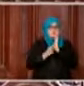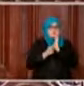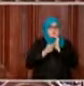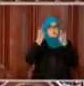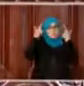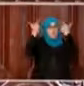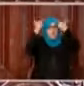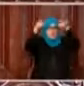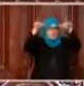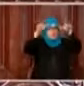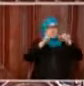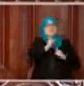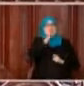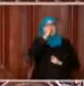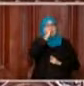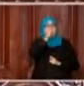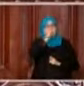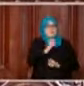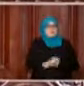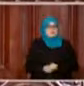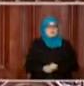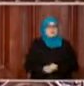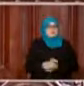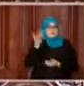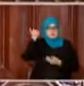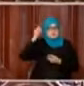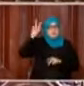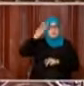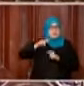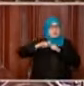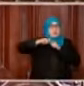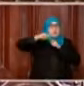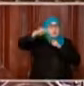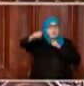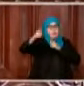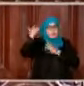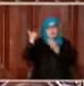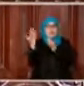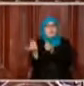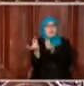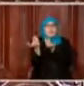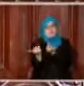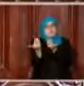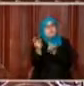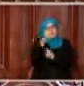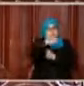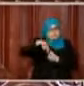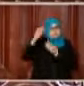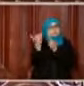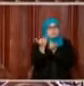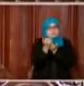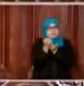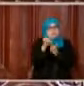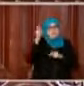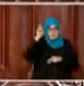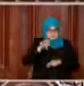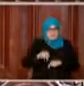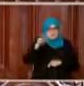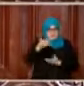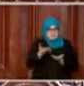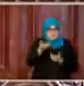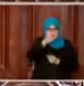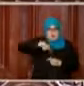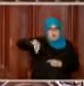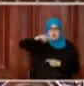الكرامة. فقد طال الانتظار، ولا حق لأحد في